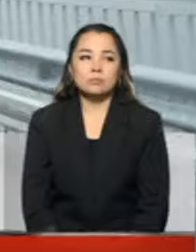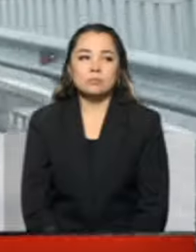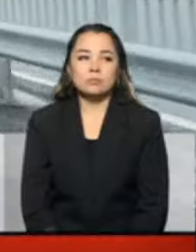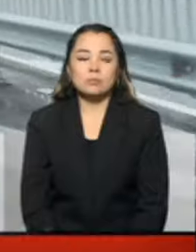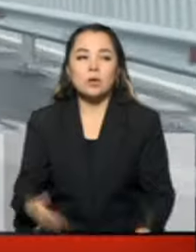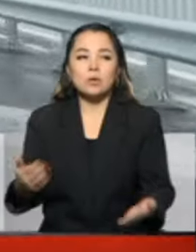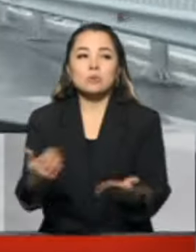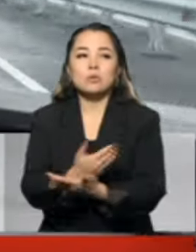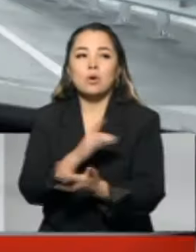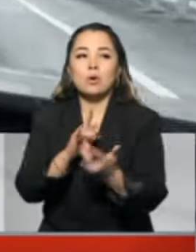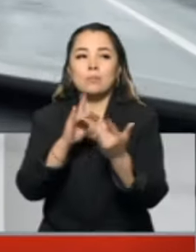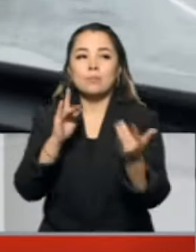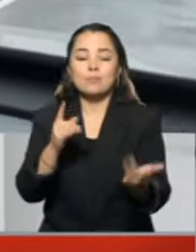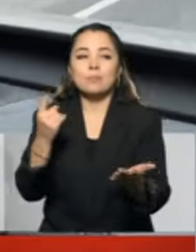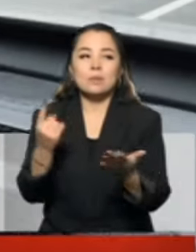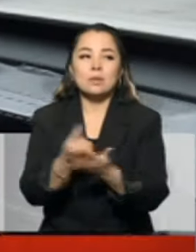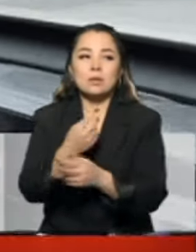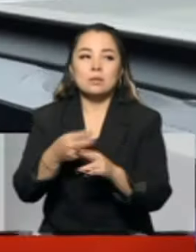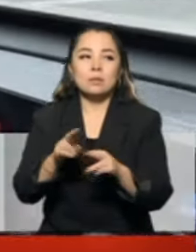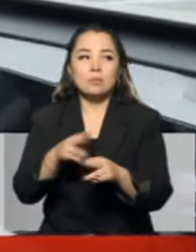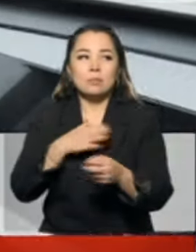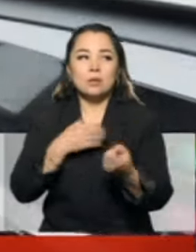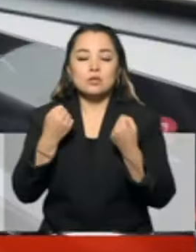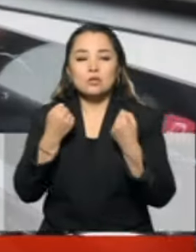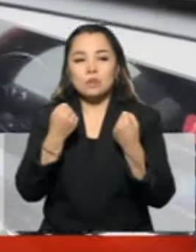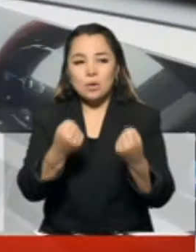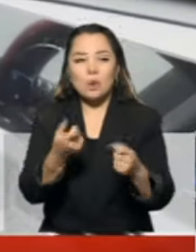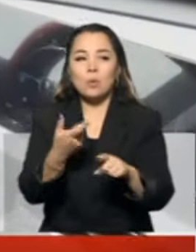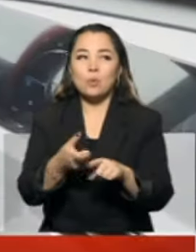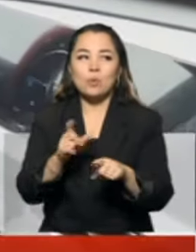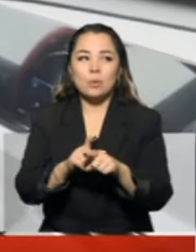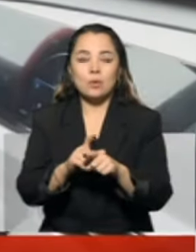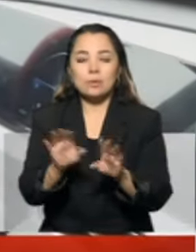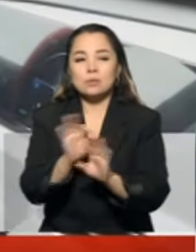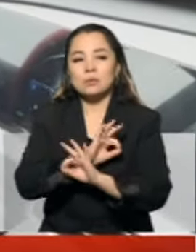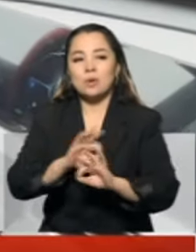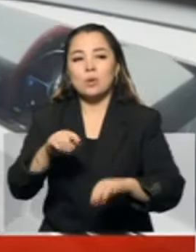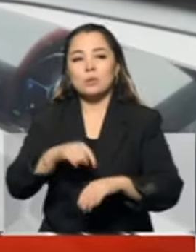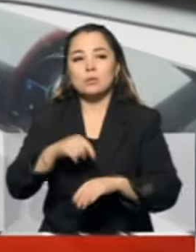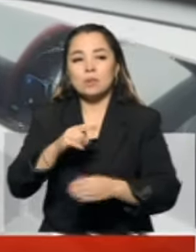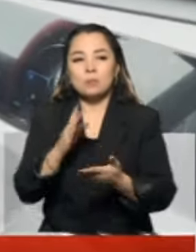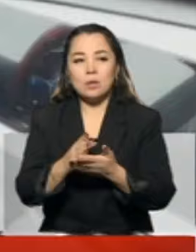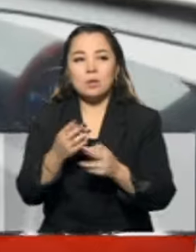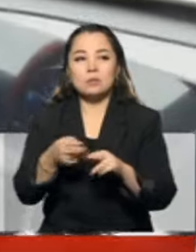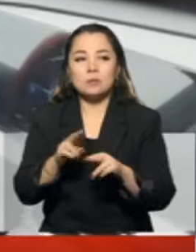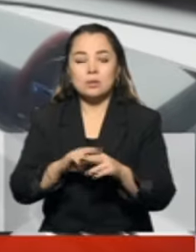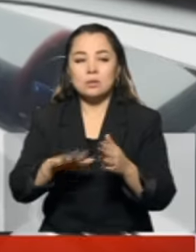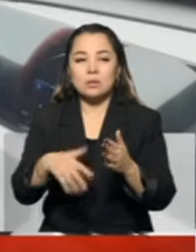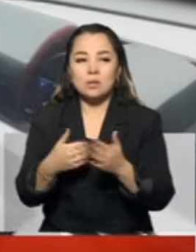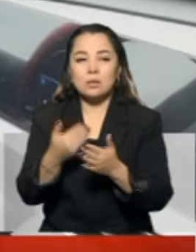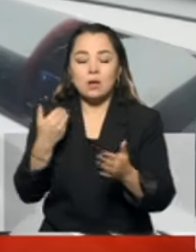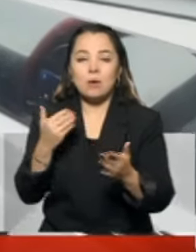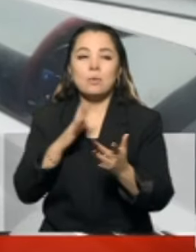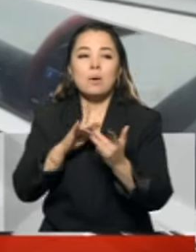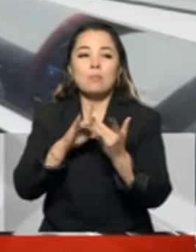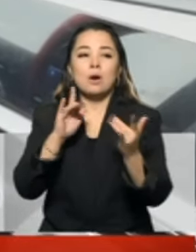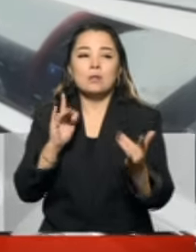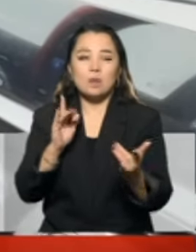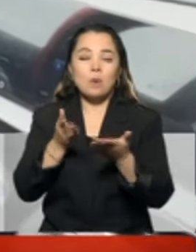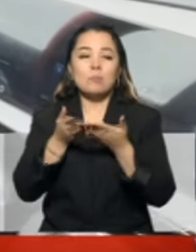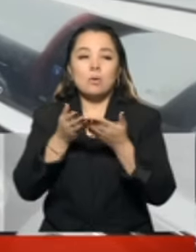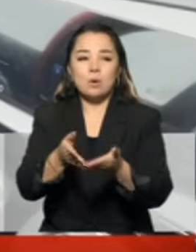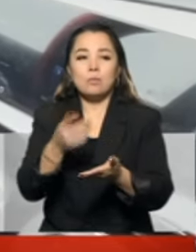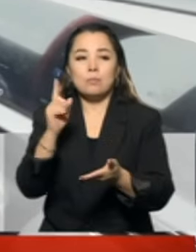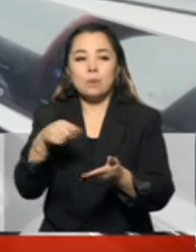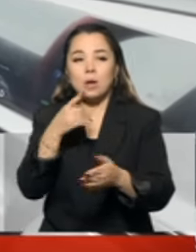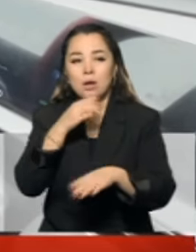Жаңа көпірден алғашқылардың бірі болып жүріп келеміз. Өте керемет сезім. Бұған дейін жұрт паромда кемі 1 сағат